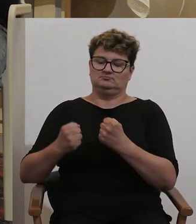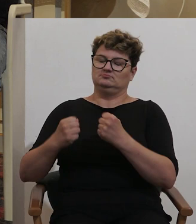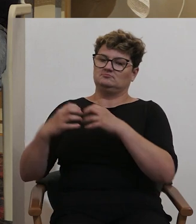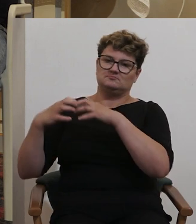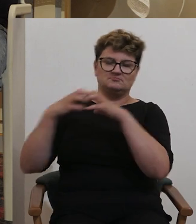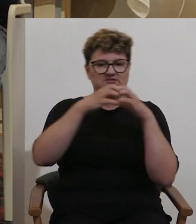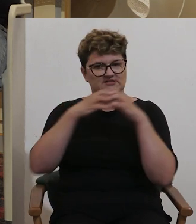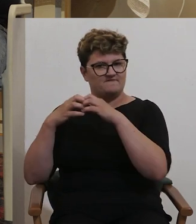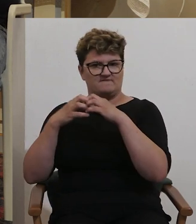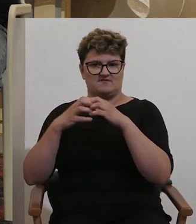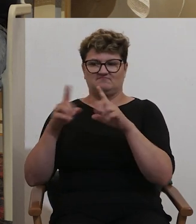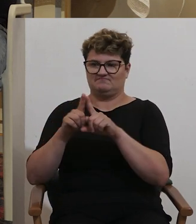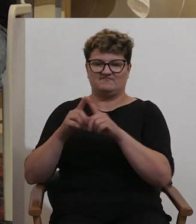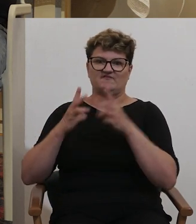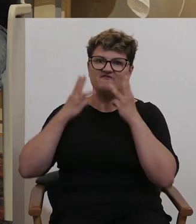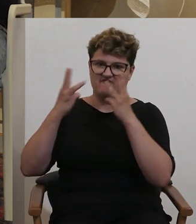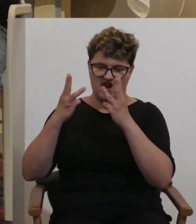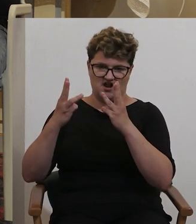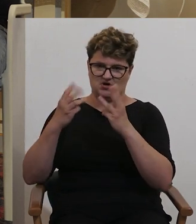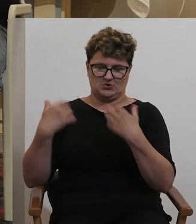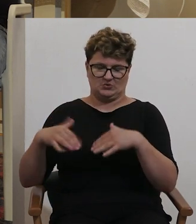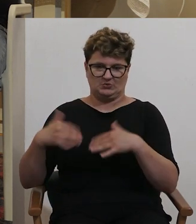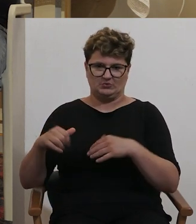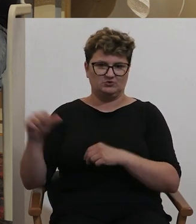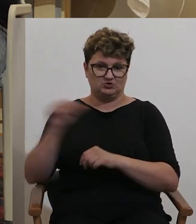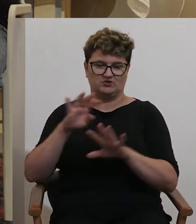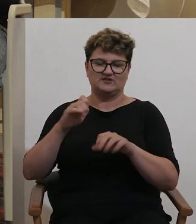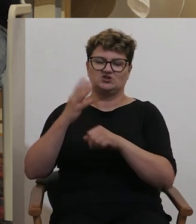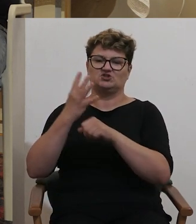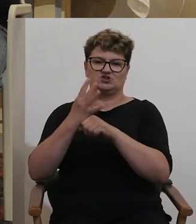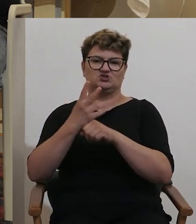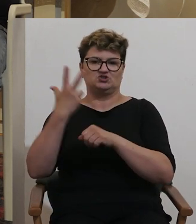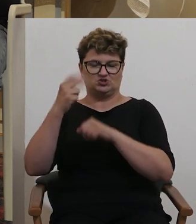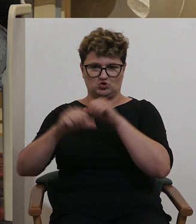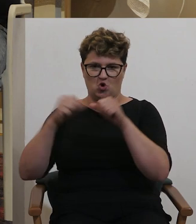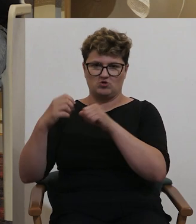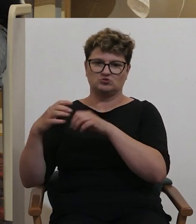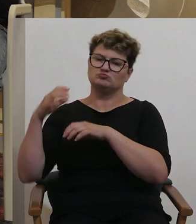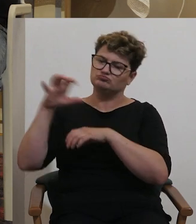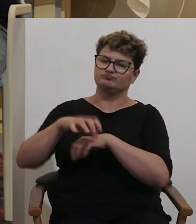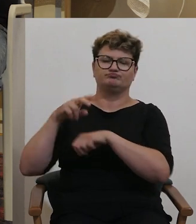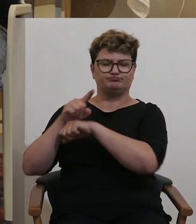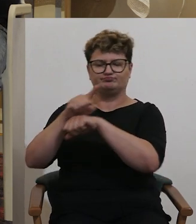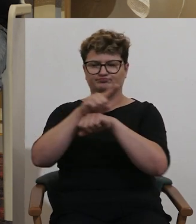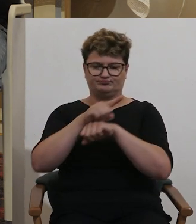i ważniejszych w 1943 roku bitew pancernych Armii Czerwonej.